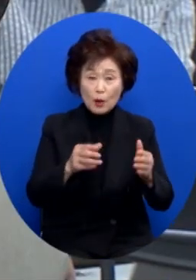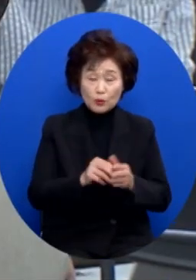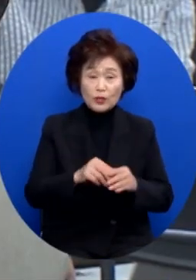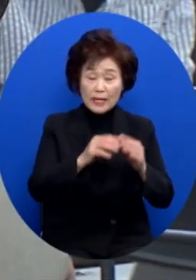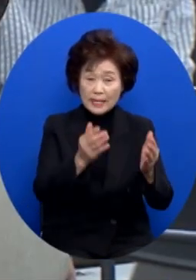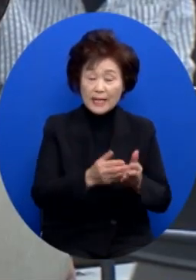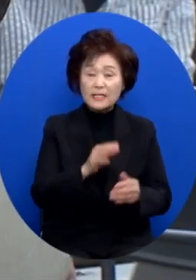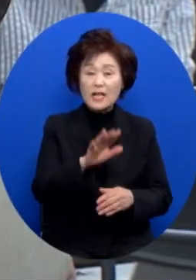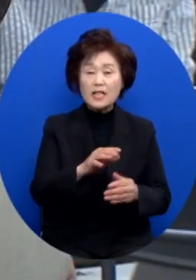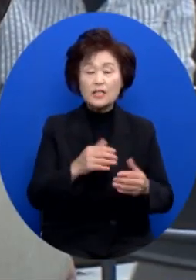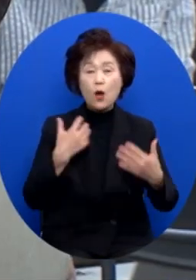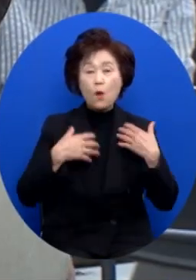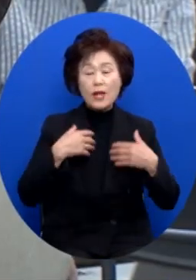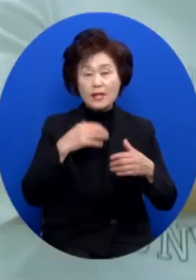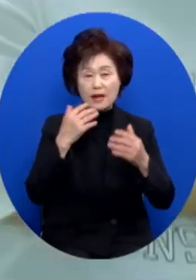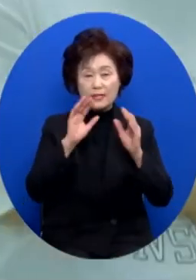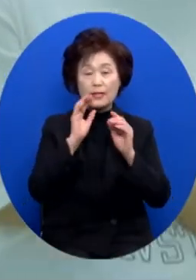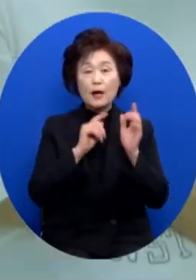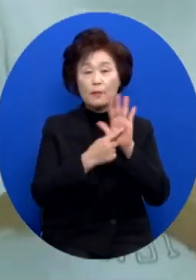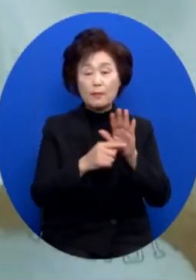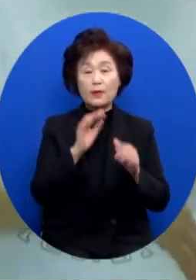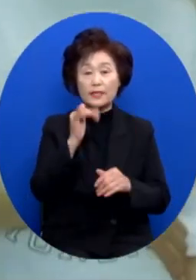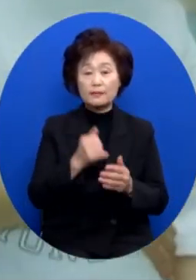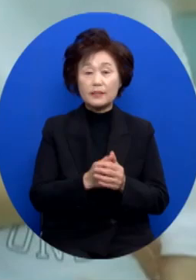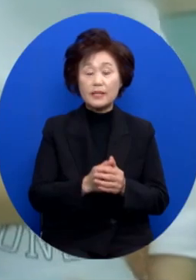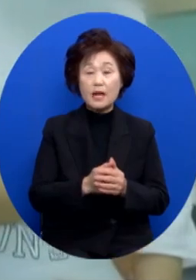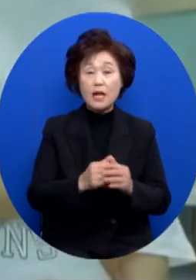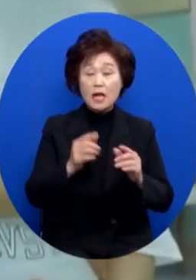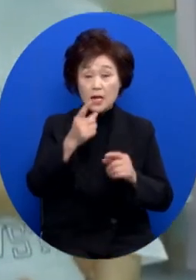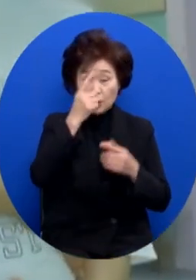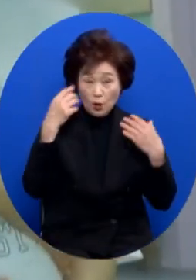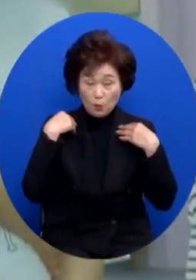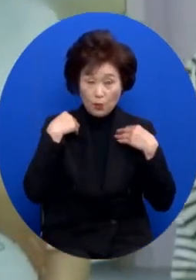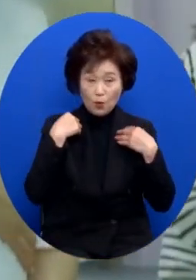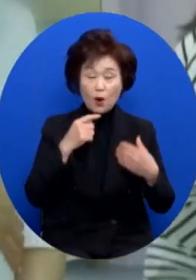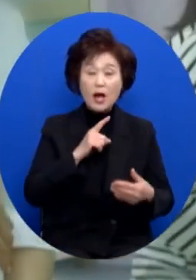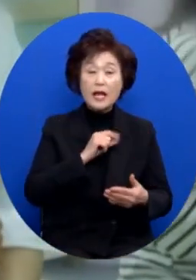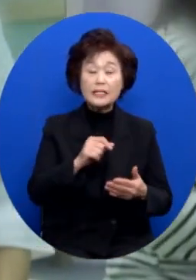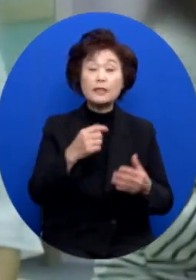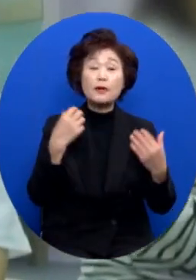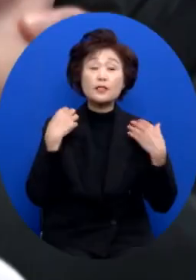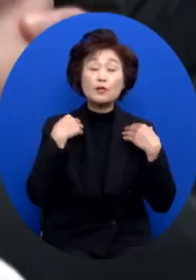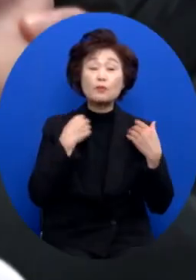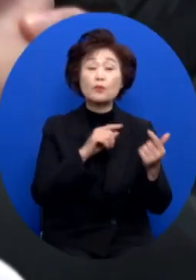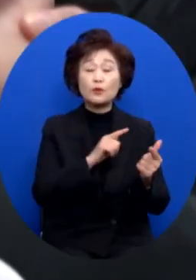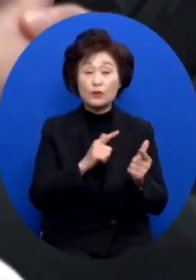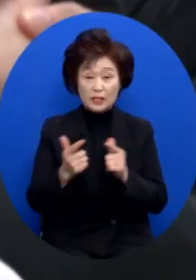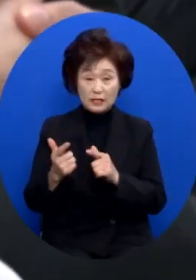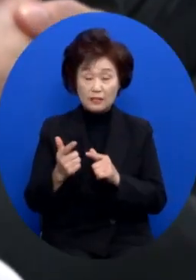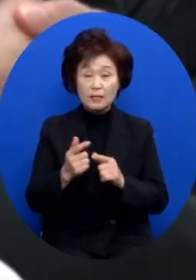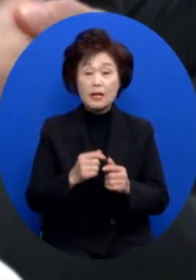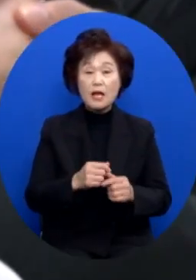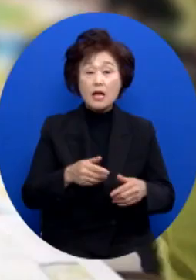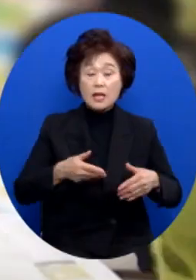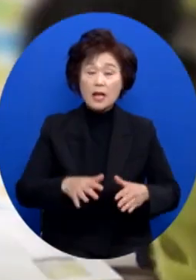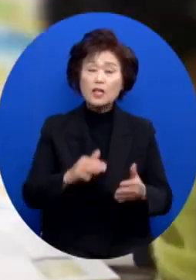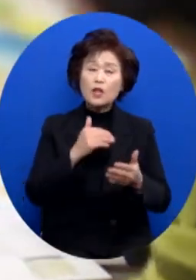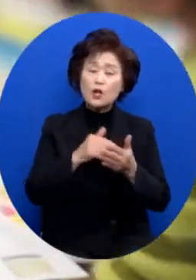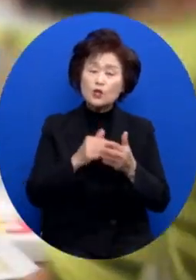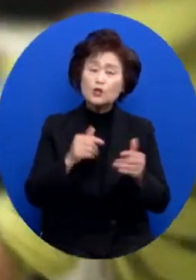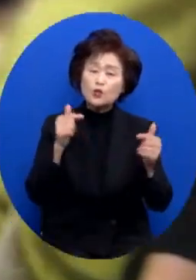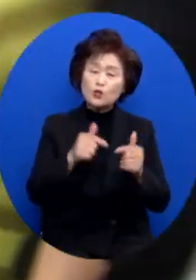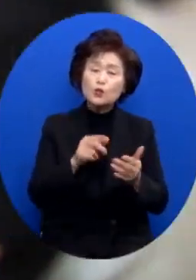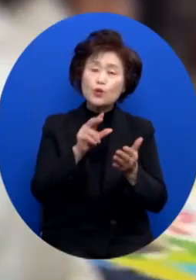대부는 입장문을 통해 최근 정부와 지자체 기업과 종교 등 각계에서 저출생 극복의